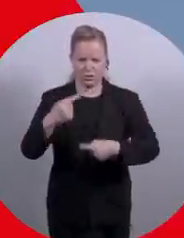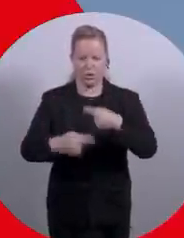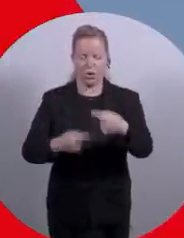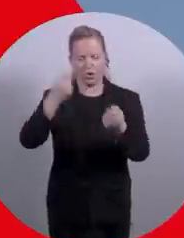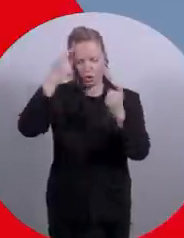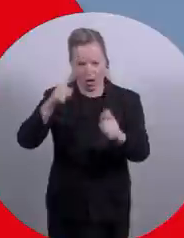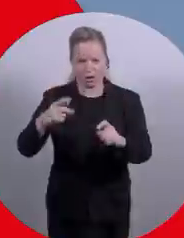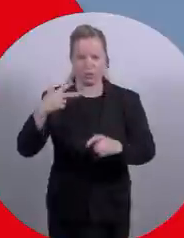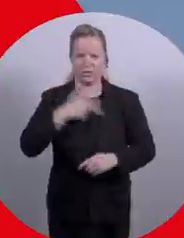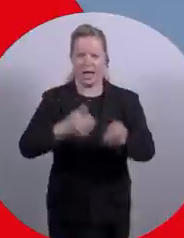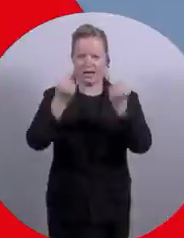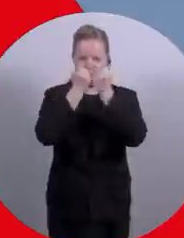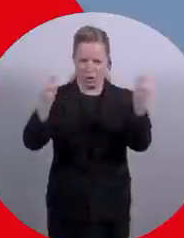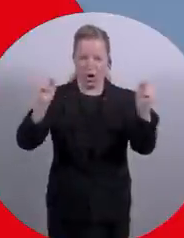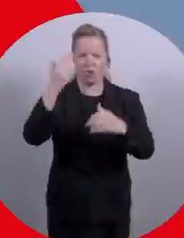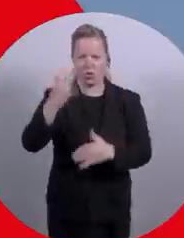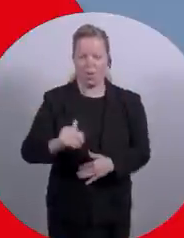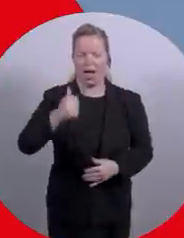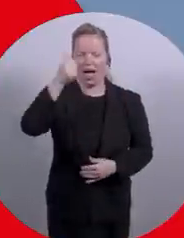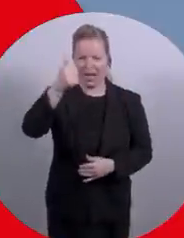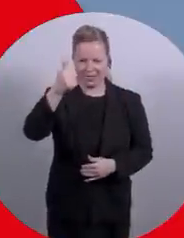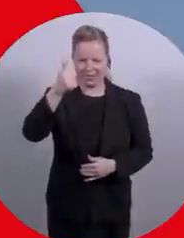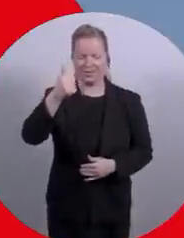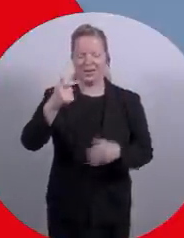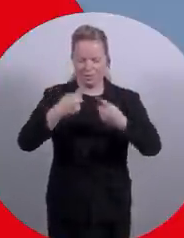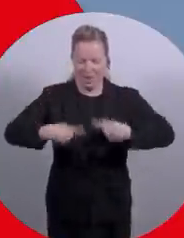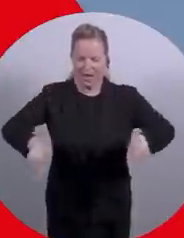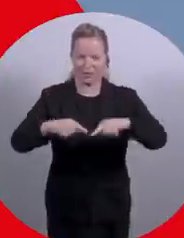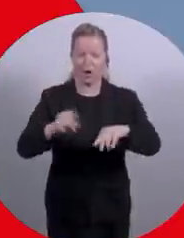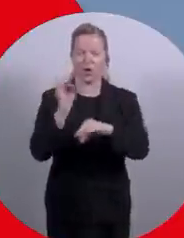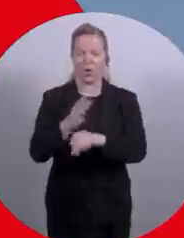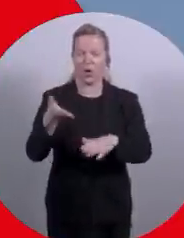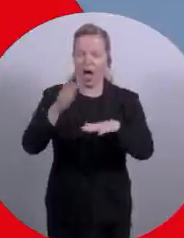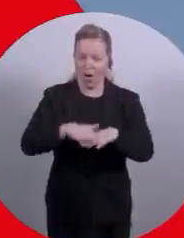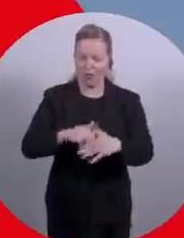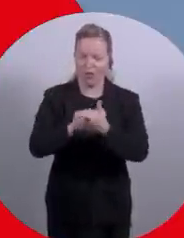Sozialdemokratie wieder die Nummer eins in diesem Land wird Glück auf Freundschaft danke schön